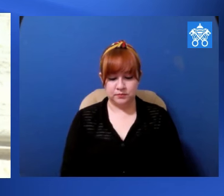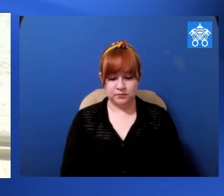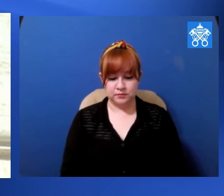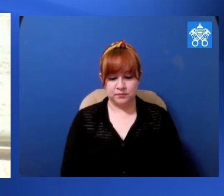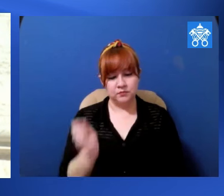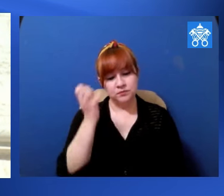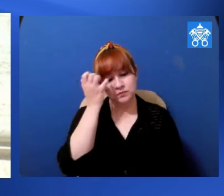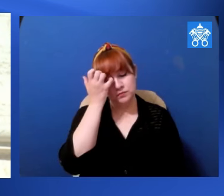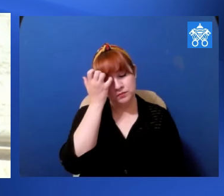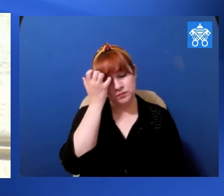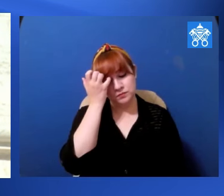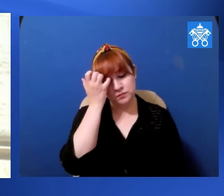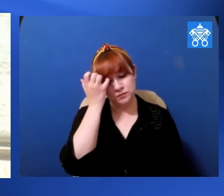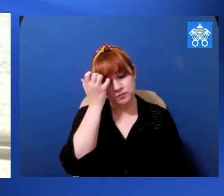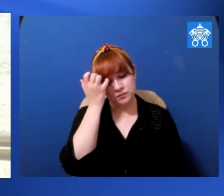i siostry,